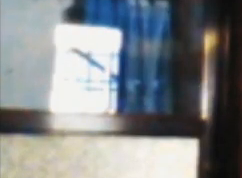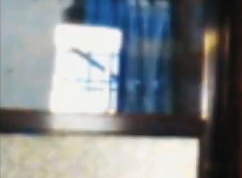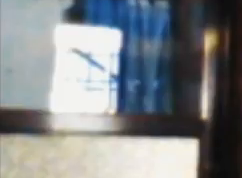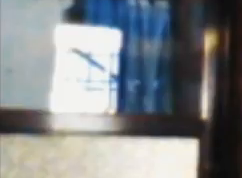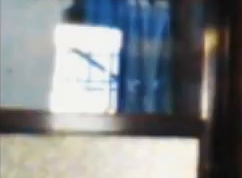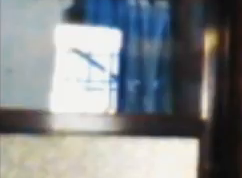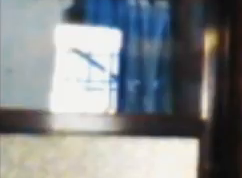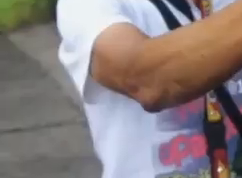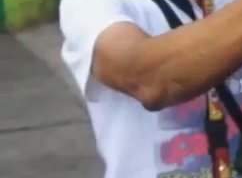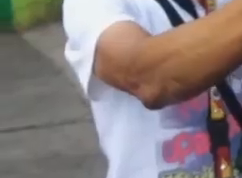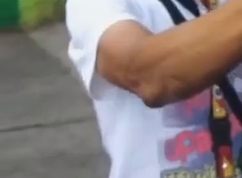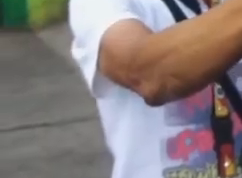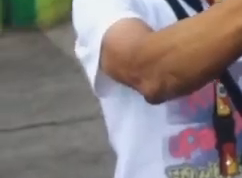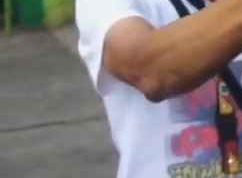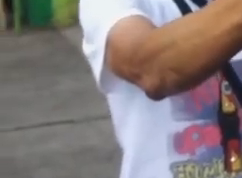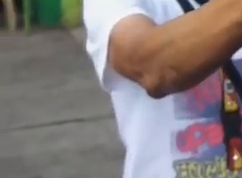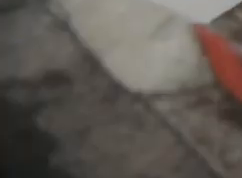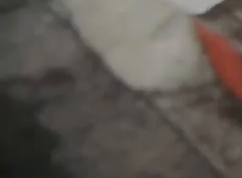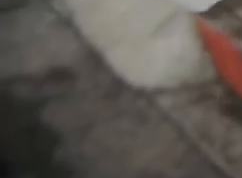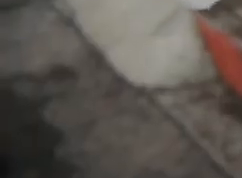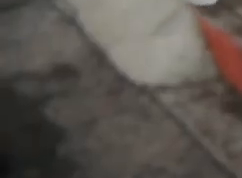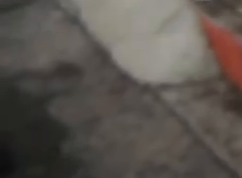sa ating mga kabataan.